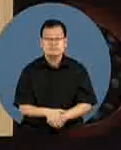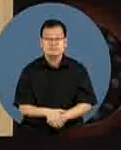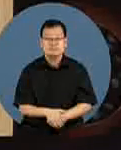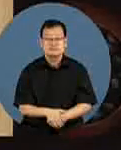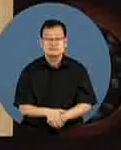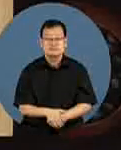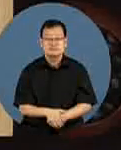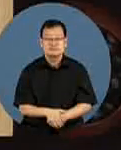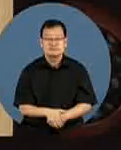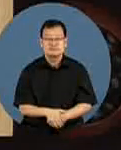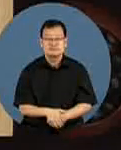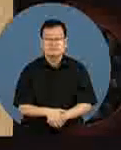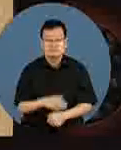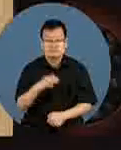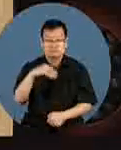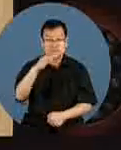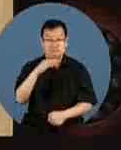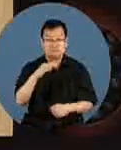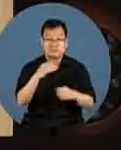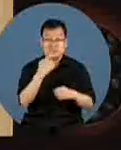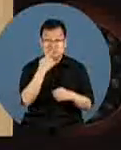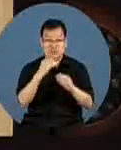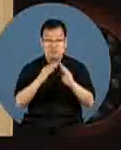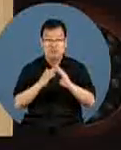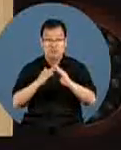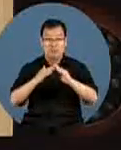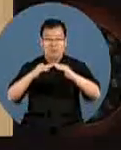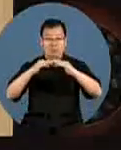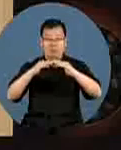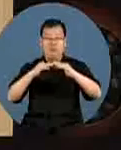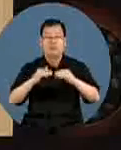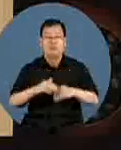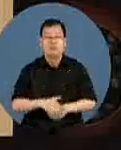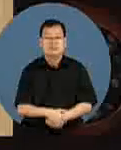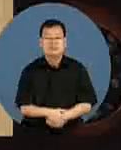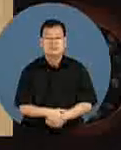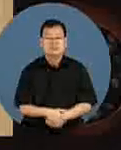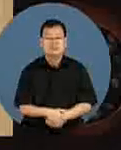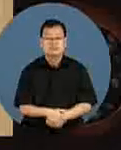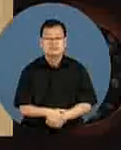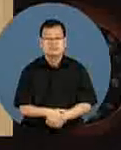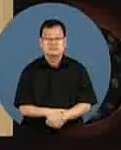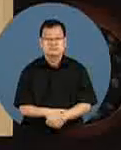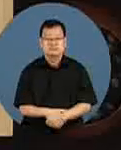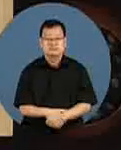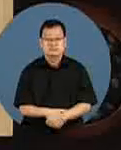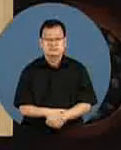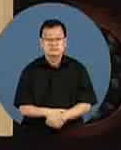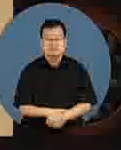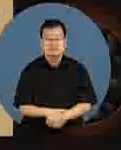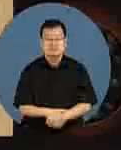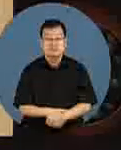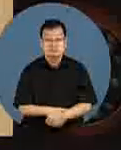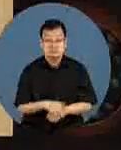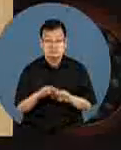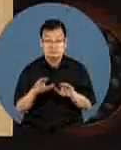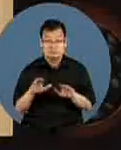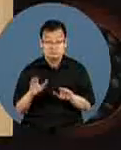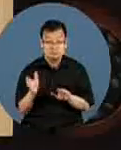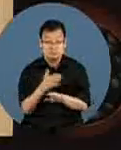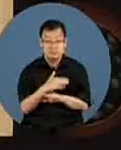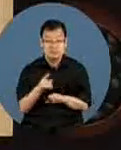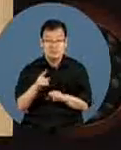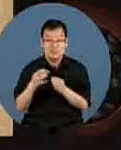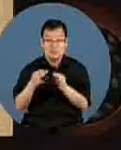자, 정말 상견이 이제 많이 불었어요. 네. 엄청나게 큰 줄이 났습니다. 이제부터는 놔두고. 김지석